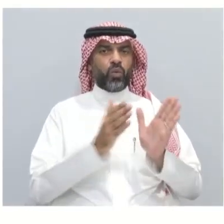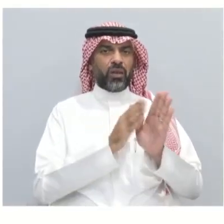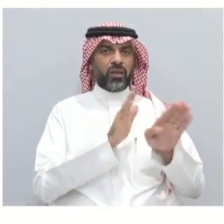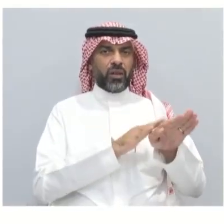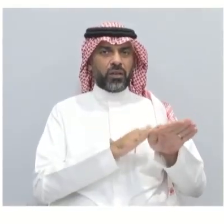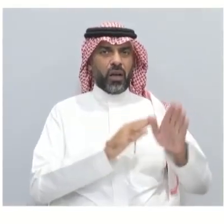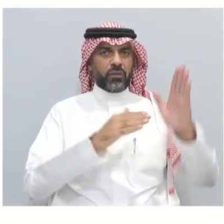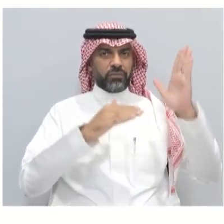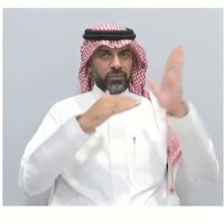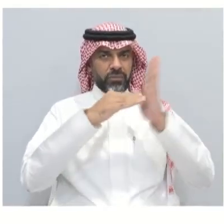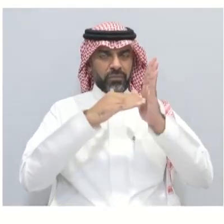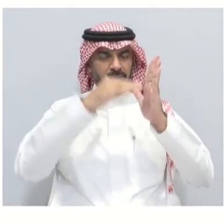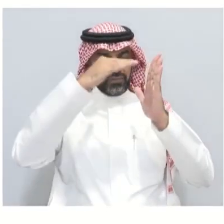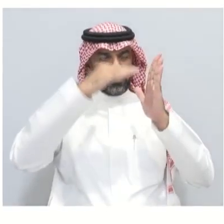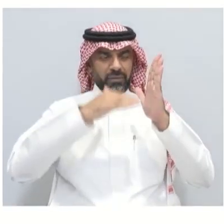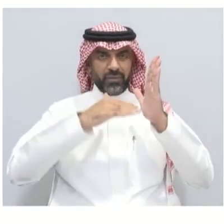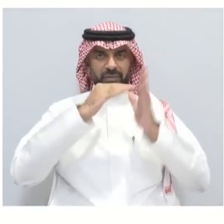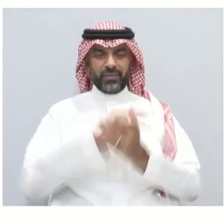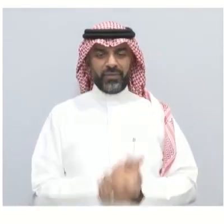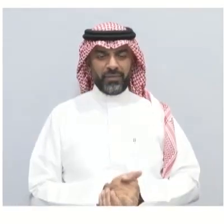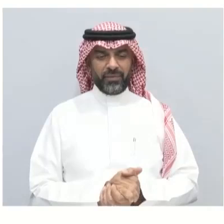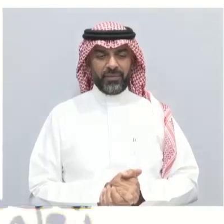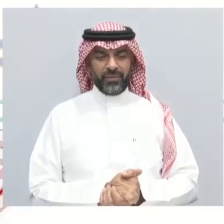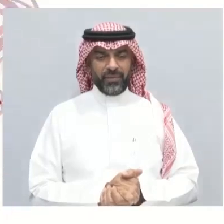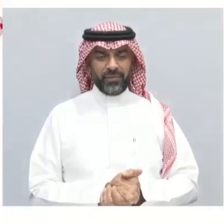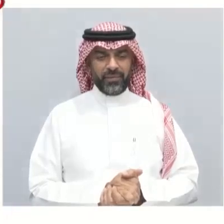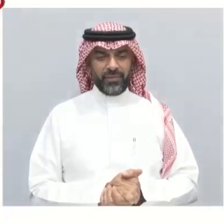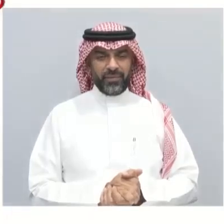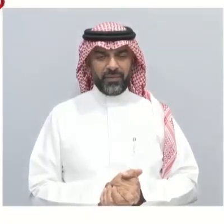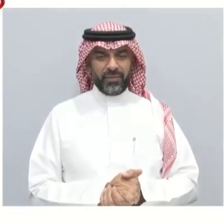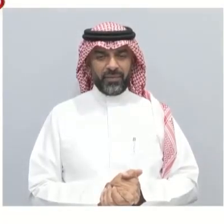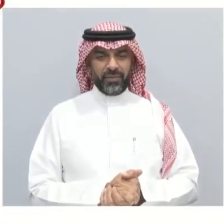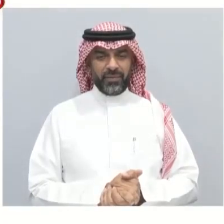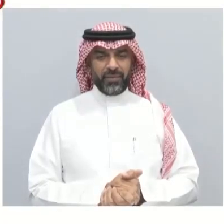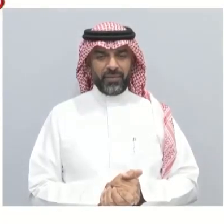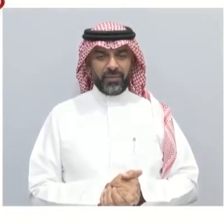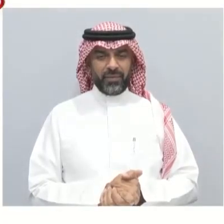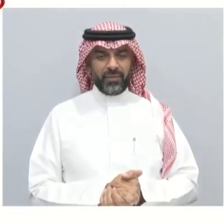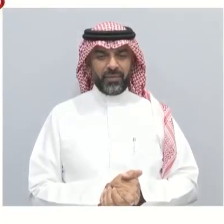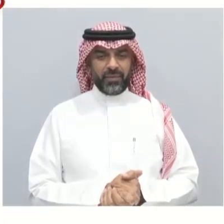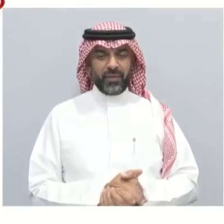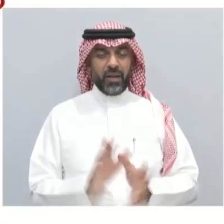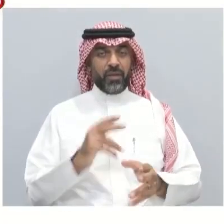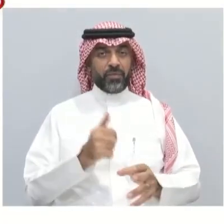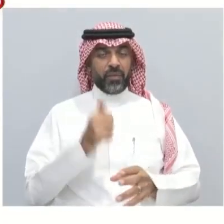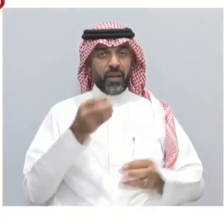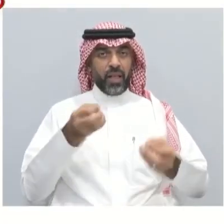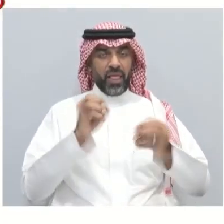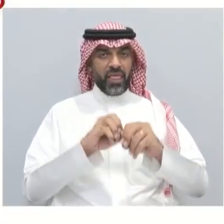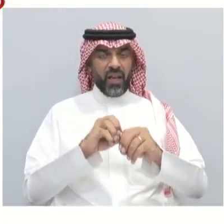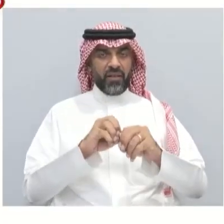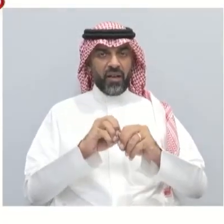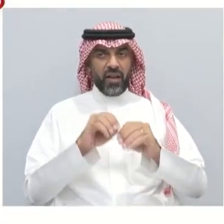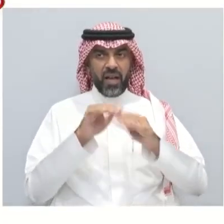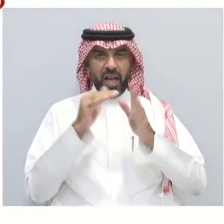بوضع خط او حد يسار في يسار النص طيب هل يمكن اضافه حدود افقيه بين